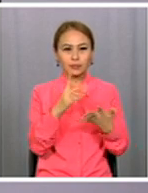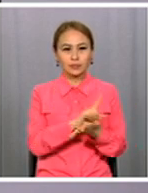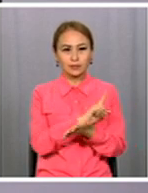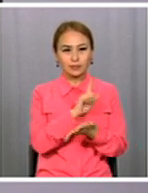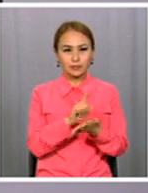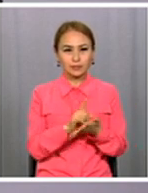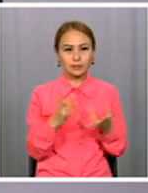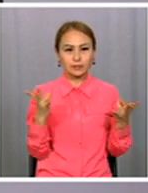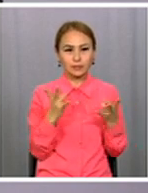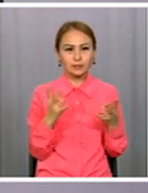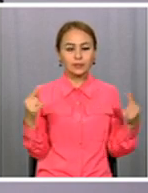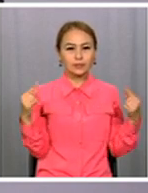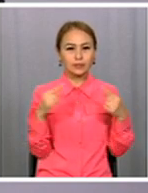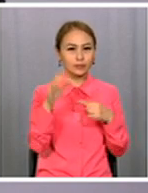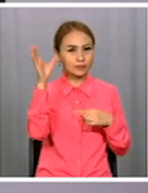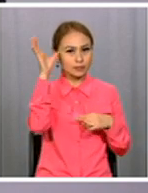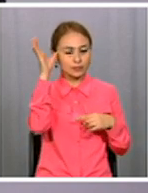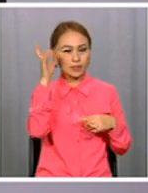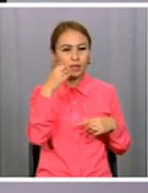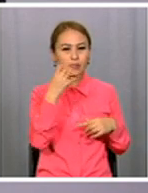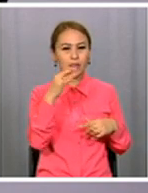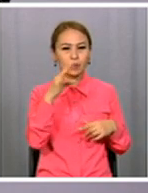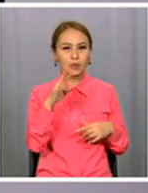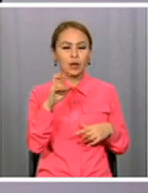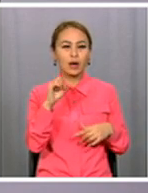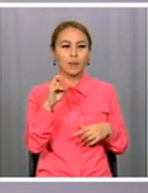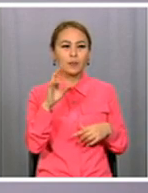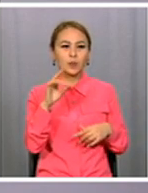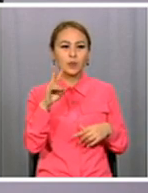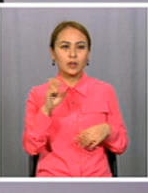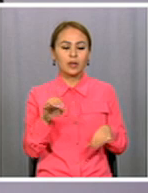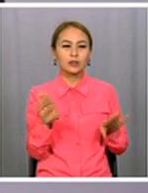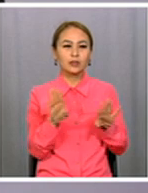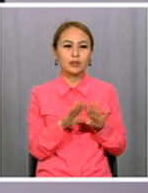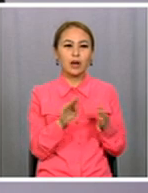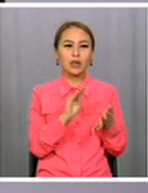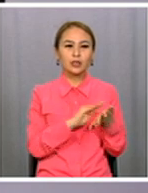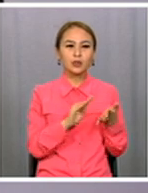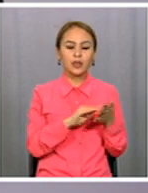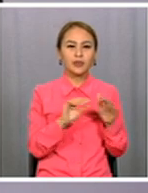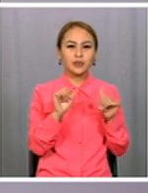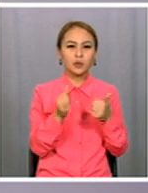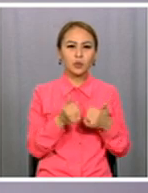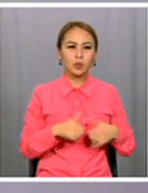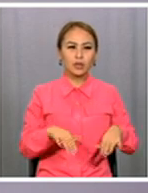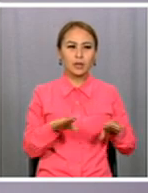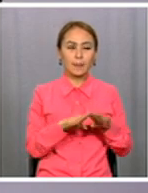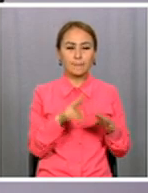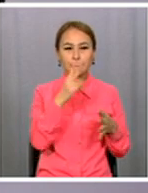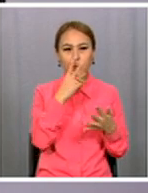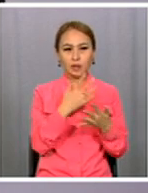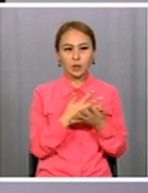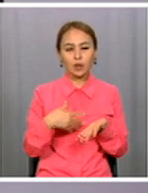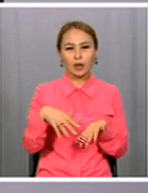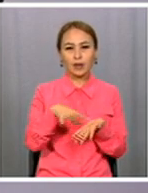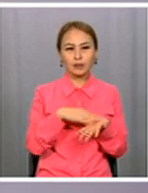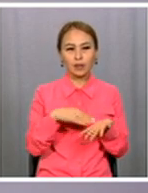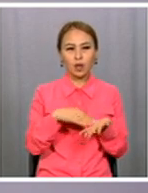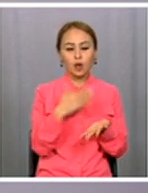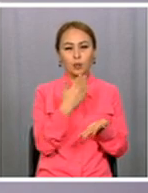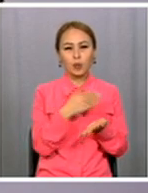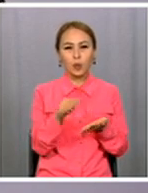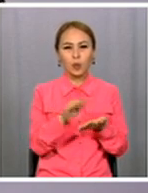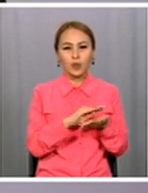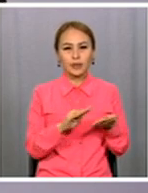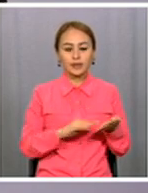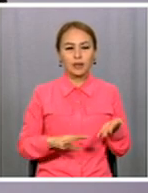болатын белгілі ғалым Зейнолла Қабдолов. Айшықтау яки фигураның бір түрі қайталау. Бұл өлеңде